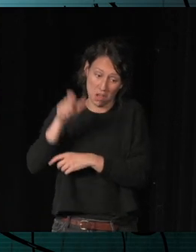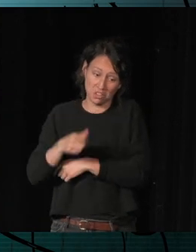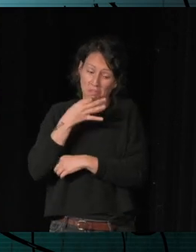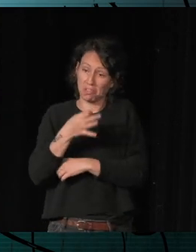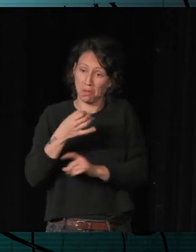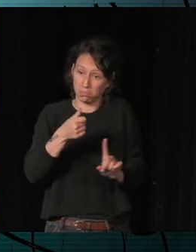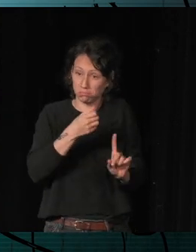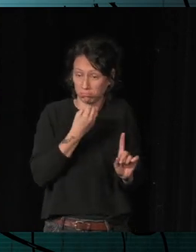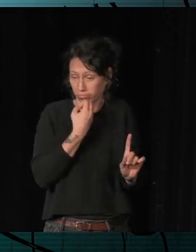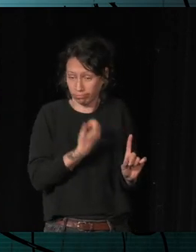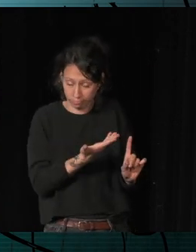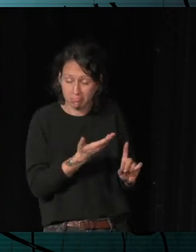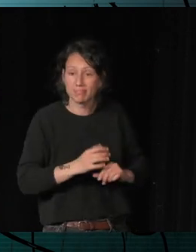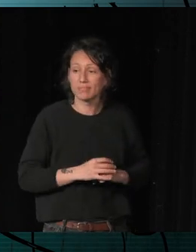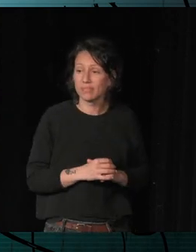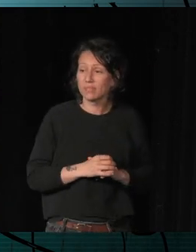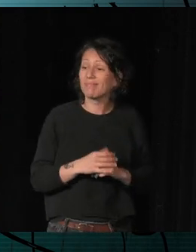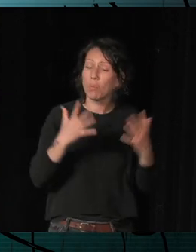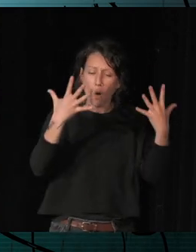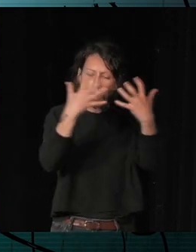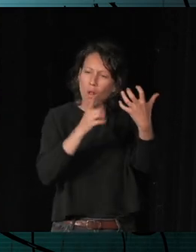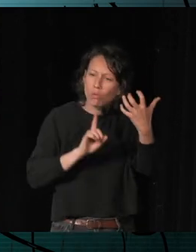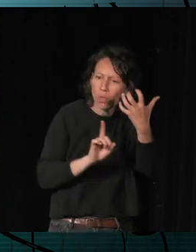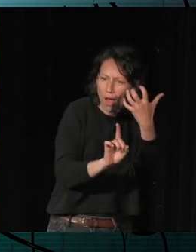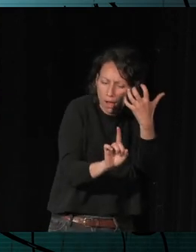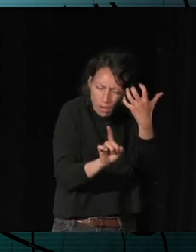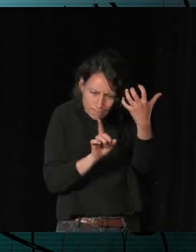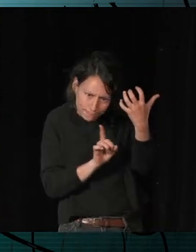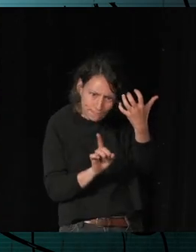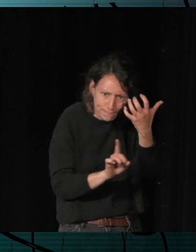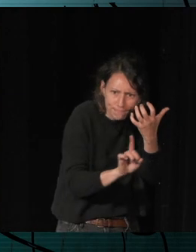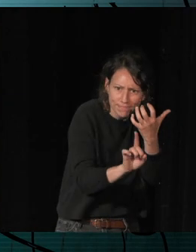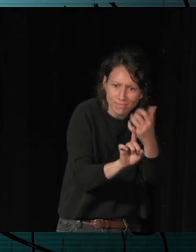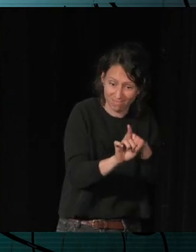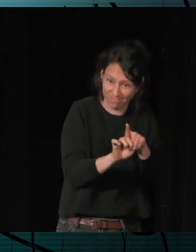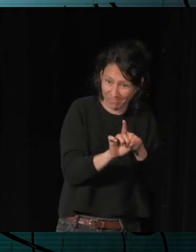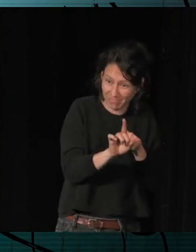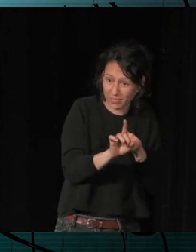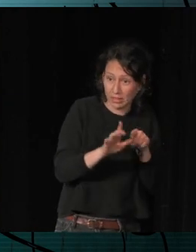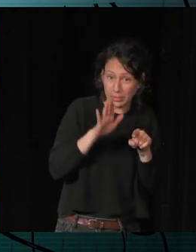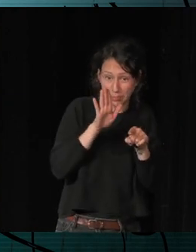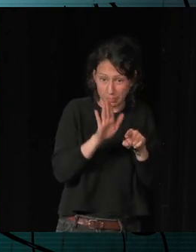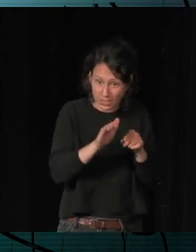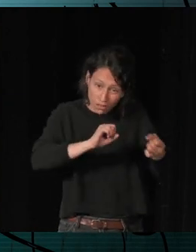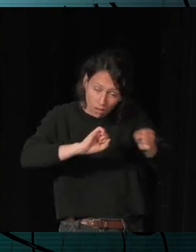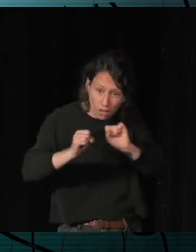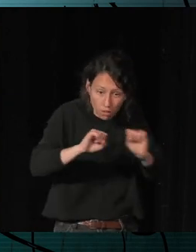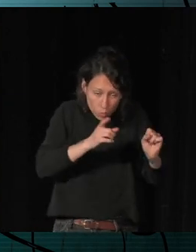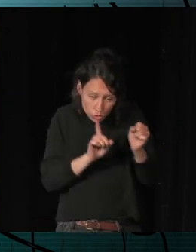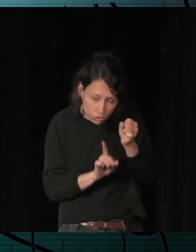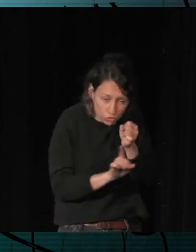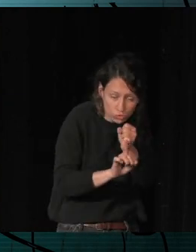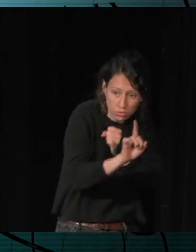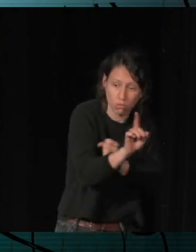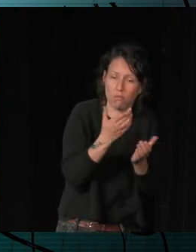de voir un peu aussi euh de de de de déplacer le le le et d'intégrer cette notion cinématographique vraiment dans dans le jeu d'aventure donc oui alors